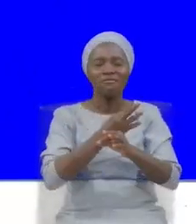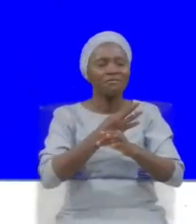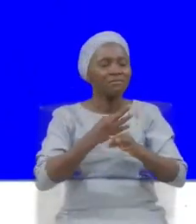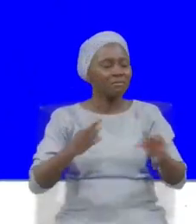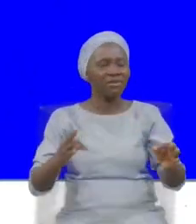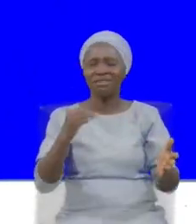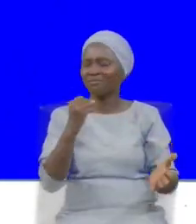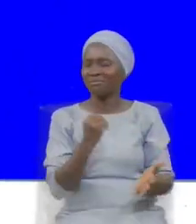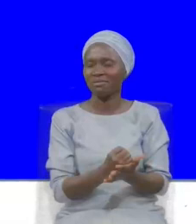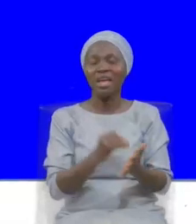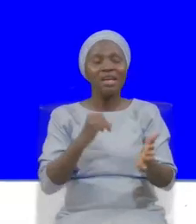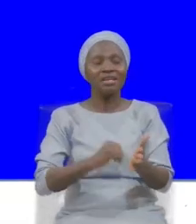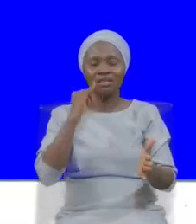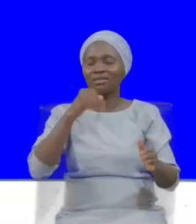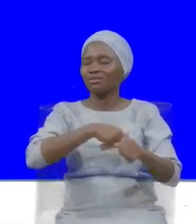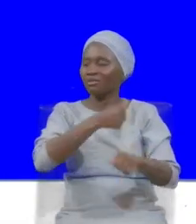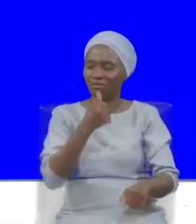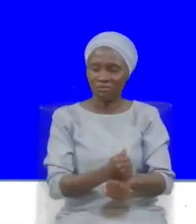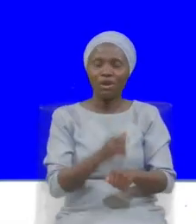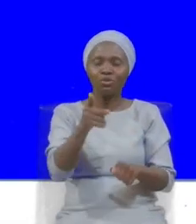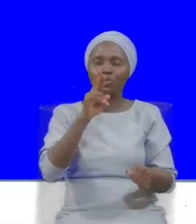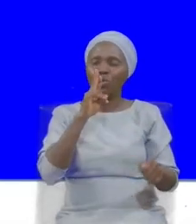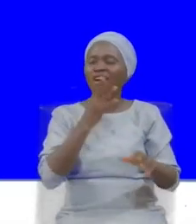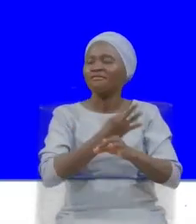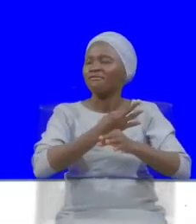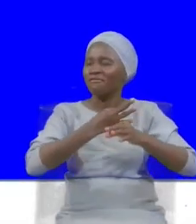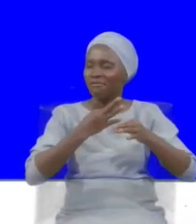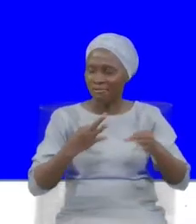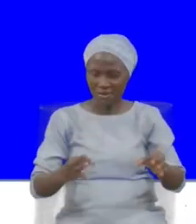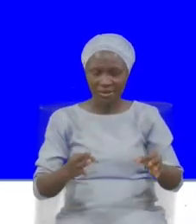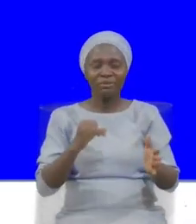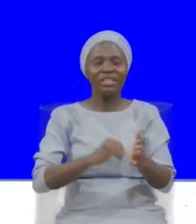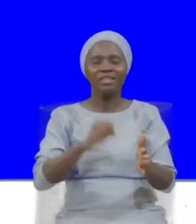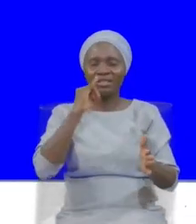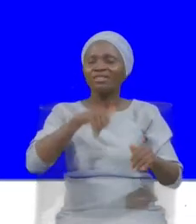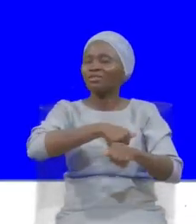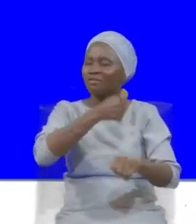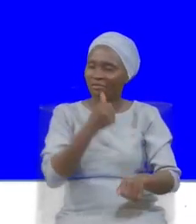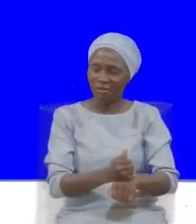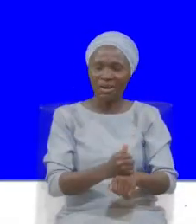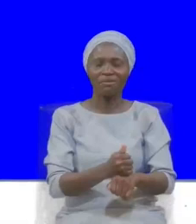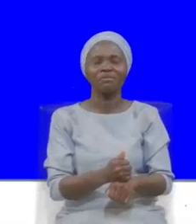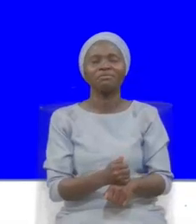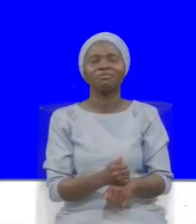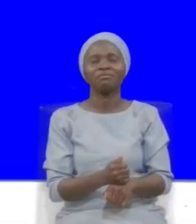Vous êtes affranchi. C'est confirmé. Vous êtes affranchi. C'est confirmé.